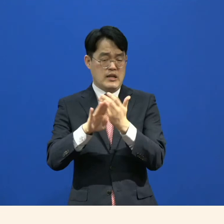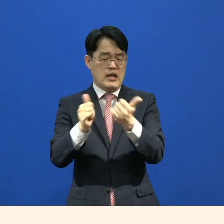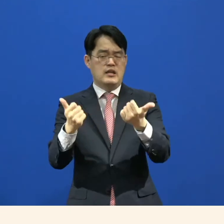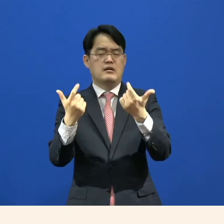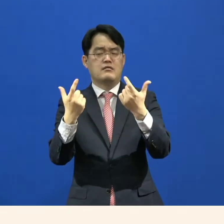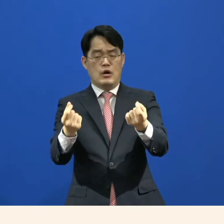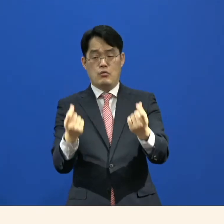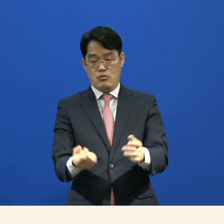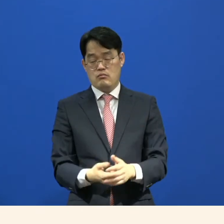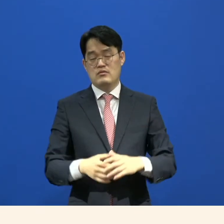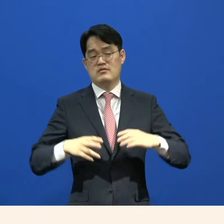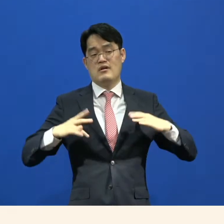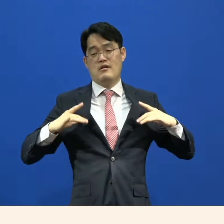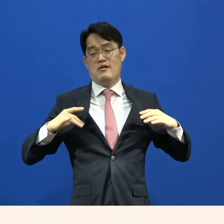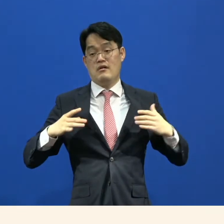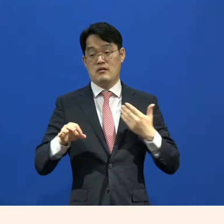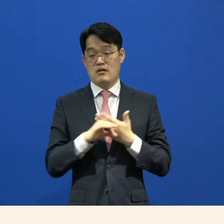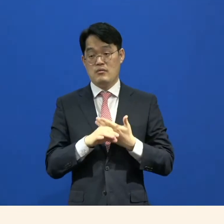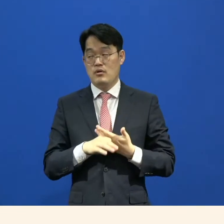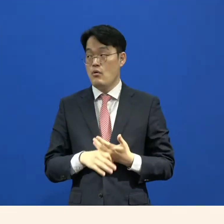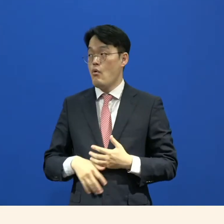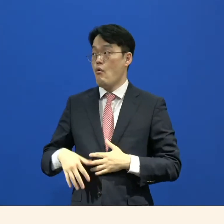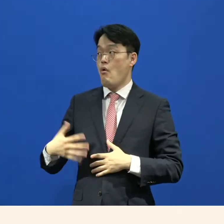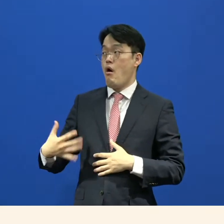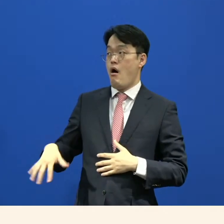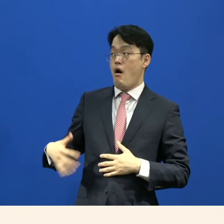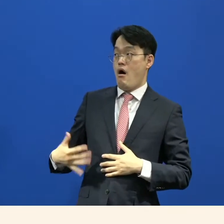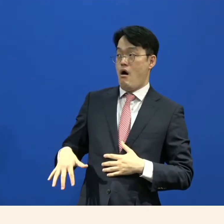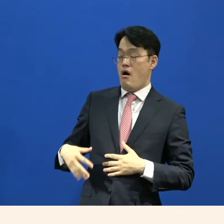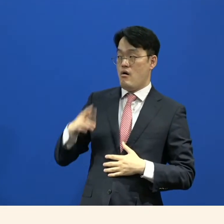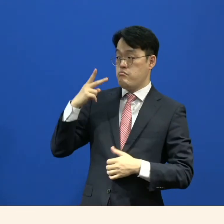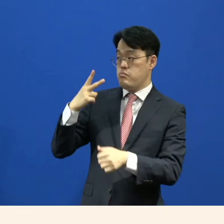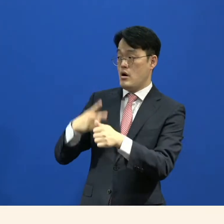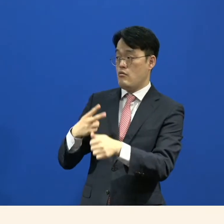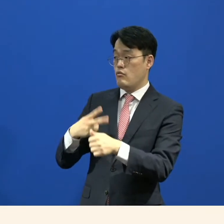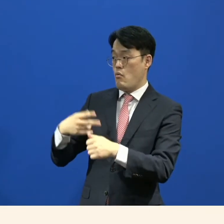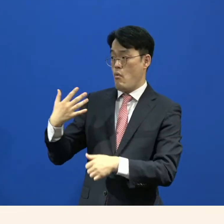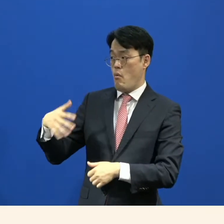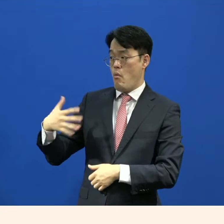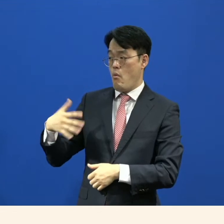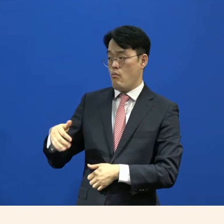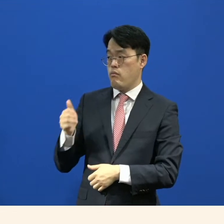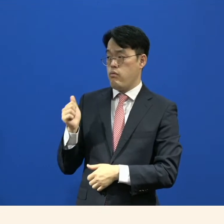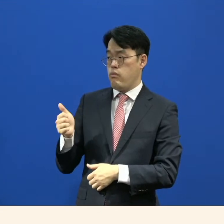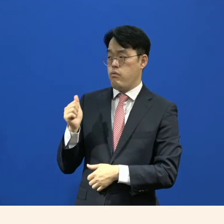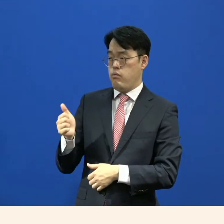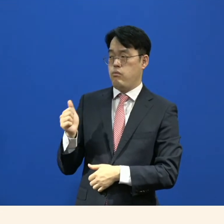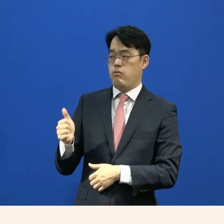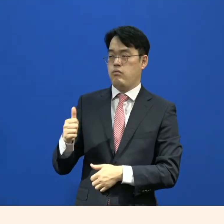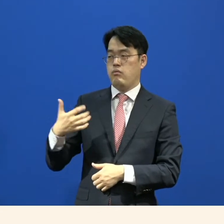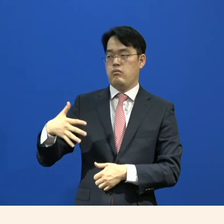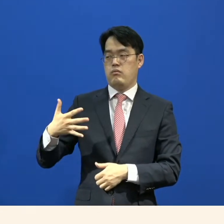이 정도면 여러분들이 와 이렇게 해야 돼요. 그 당시로 얘기하면 어마어마한 커리어를.